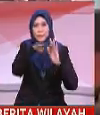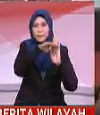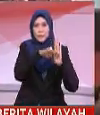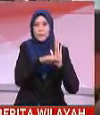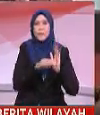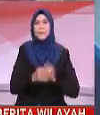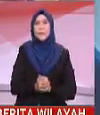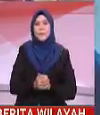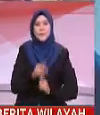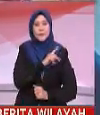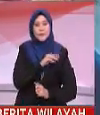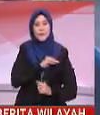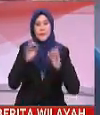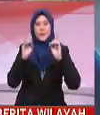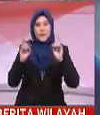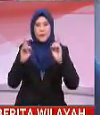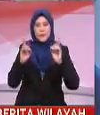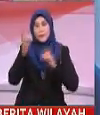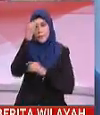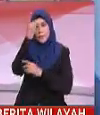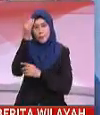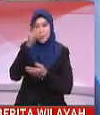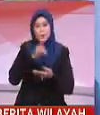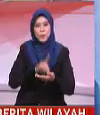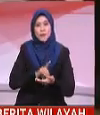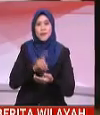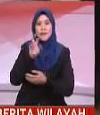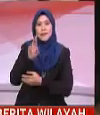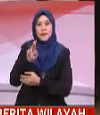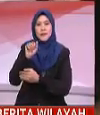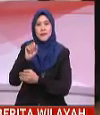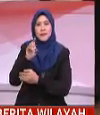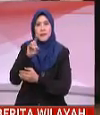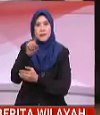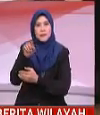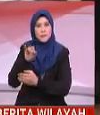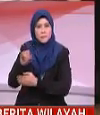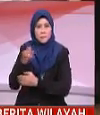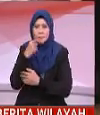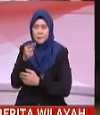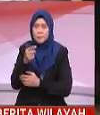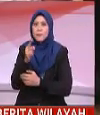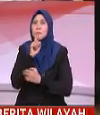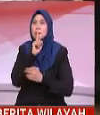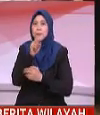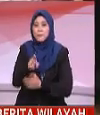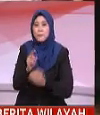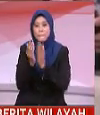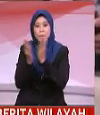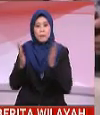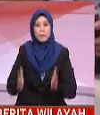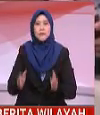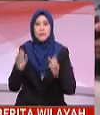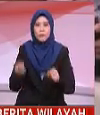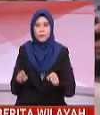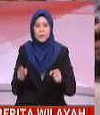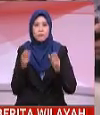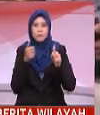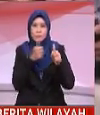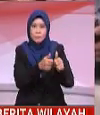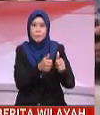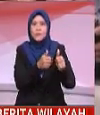Kementerian Pendidikan juga jelas Menteri Datuk Dr. Razi Jidin sentiasa memastikan para pelajar dapat mengikuti sesi pengajaran